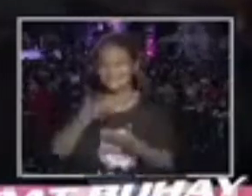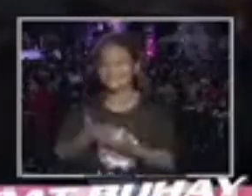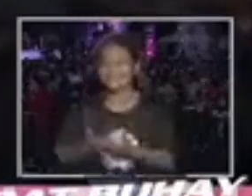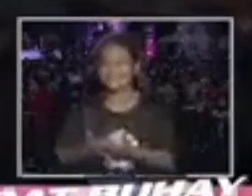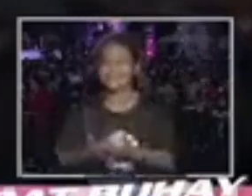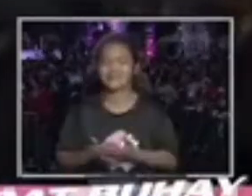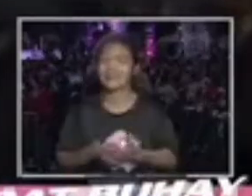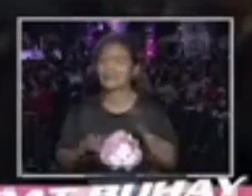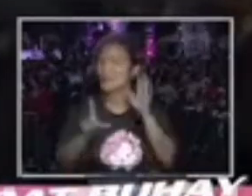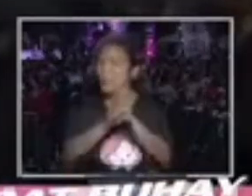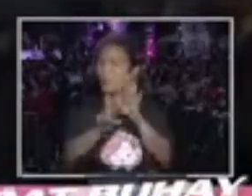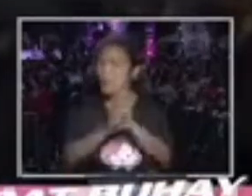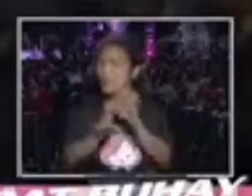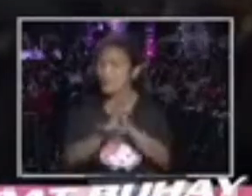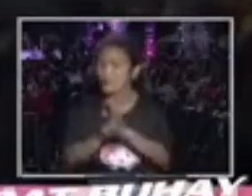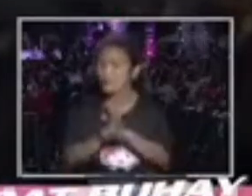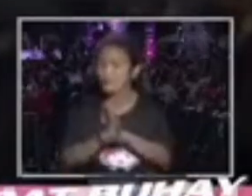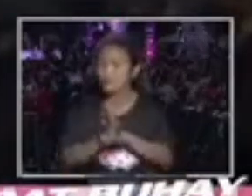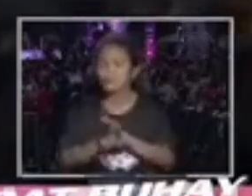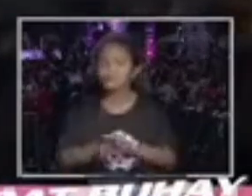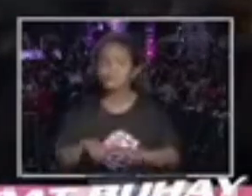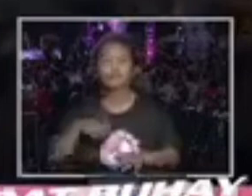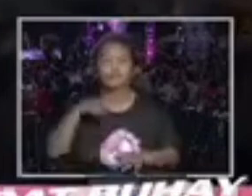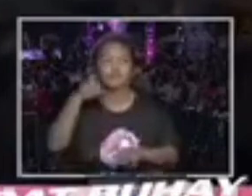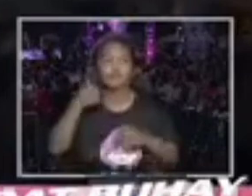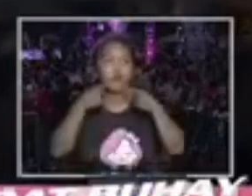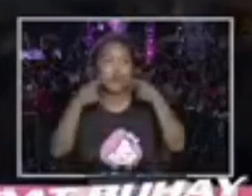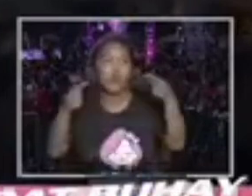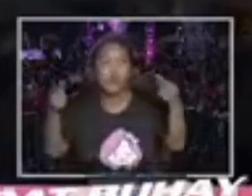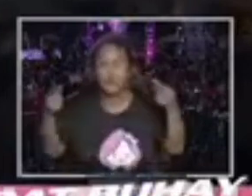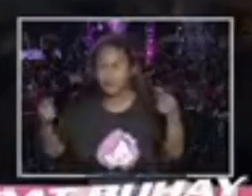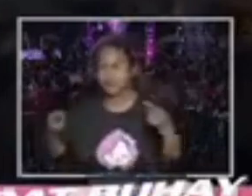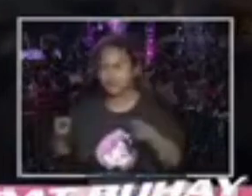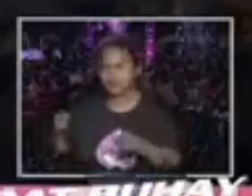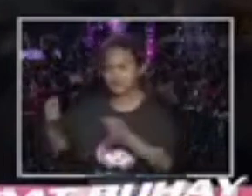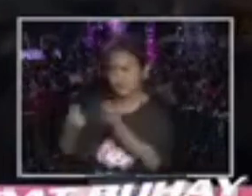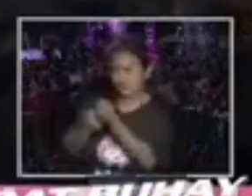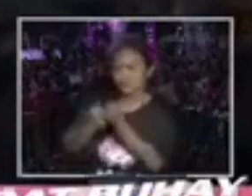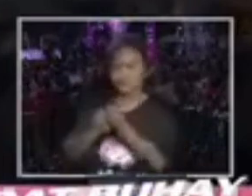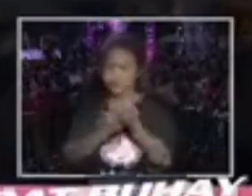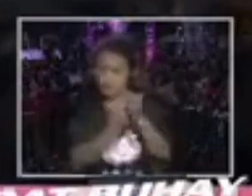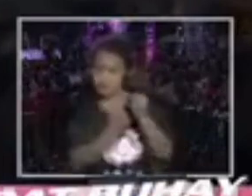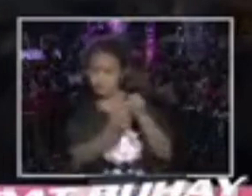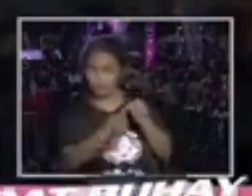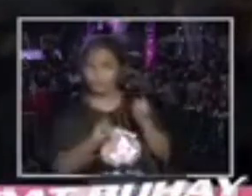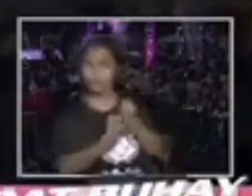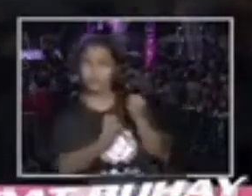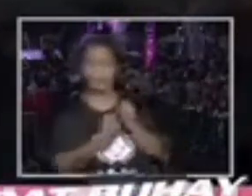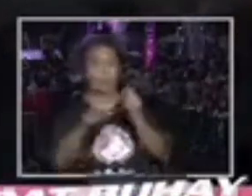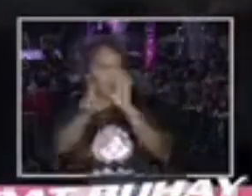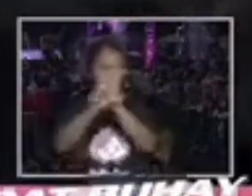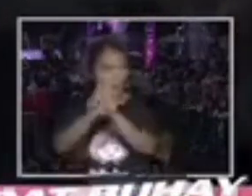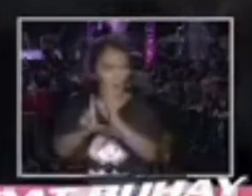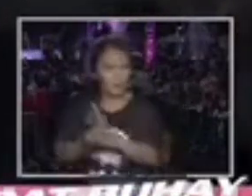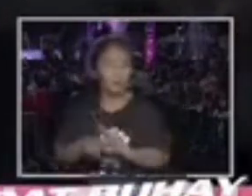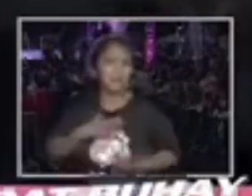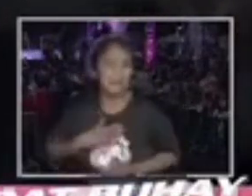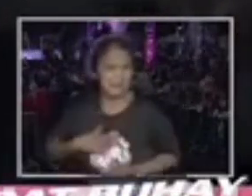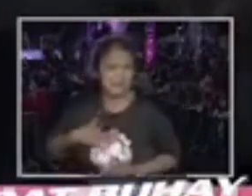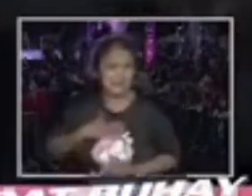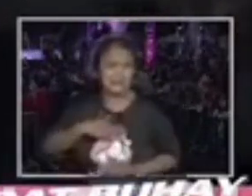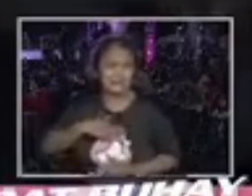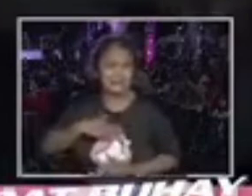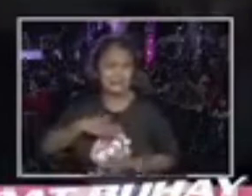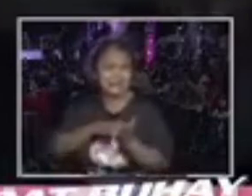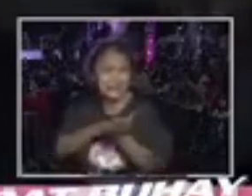na ding maghayag ng pampublikong suporta. Kaya ang pakiusap ko sa inyo,